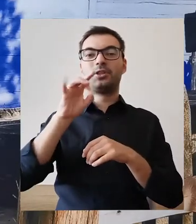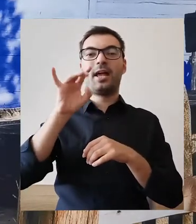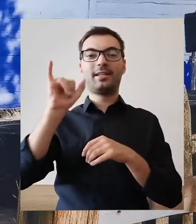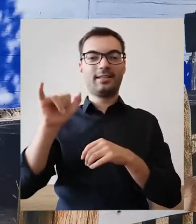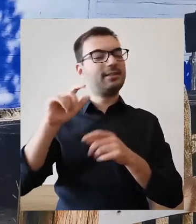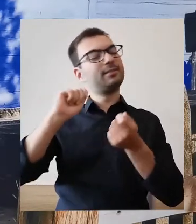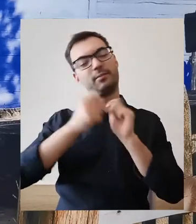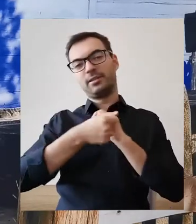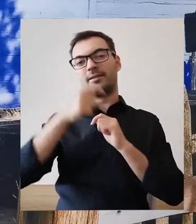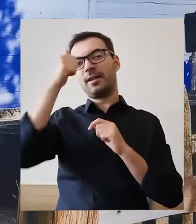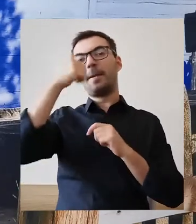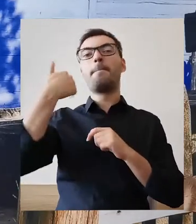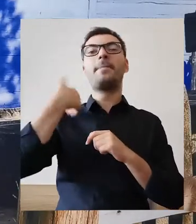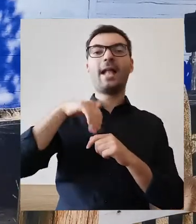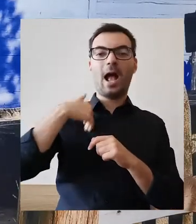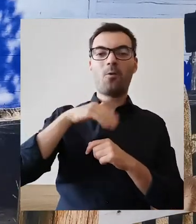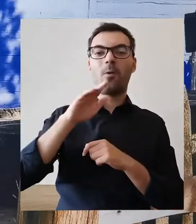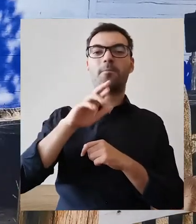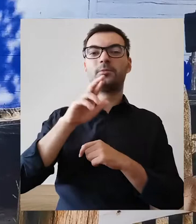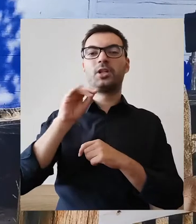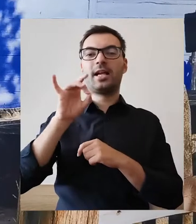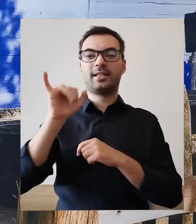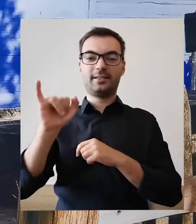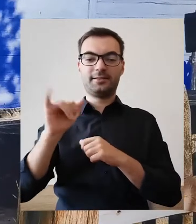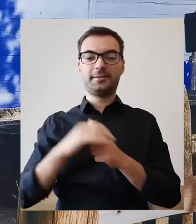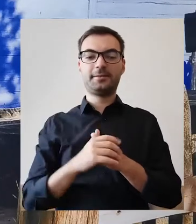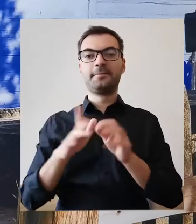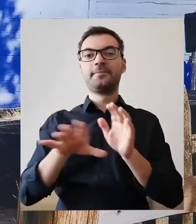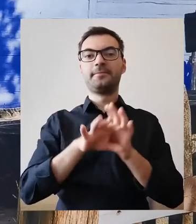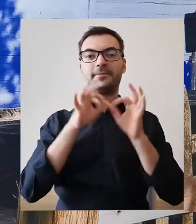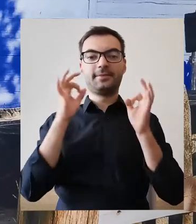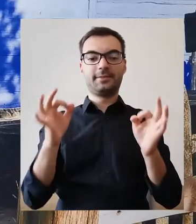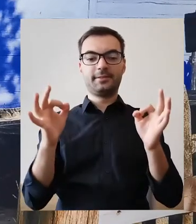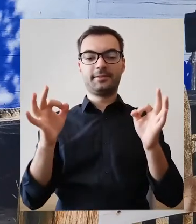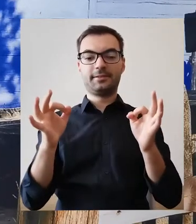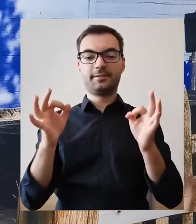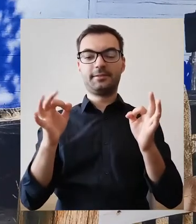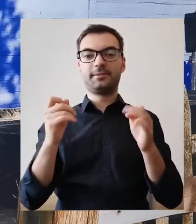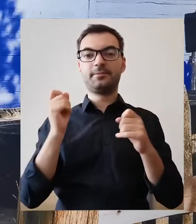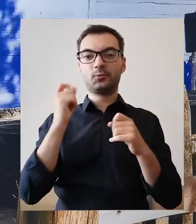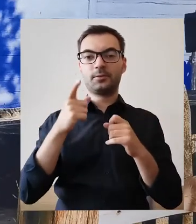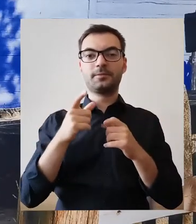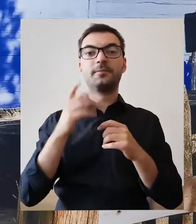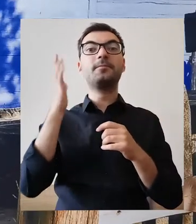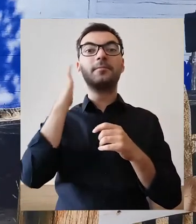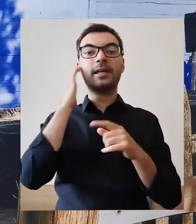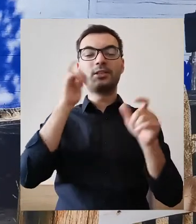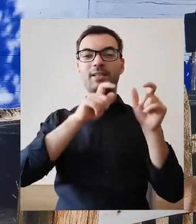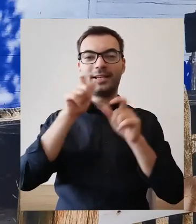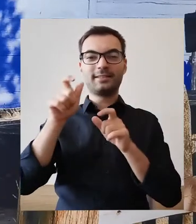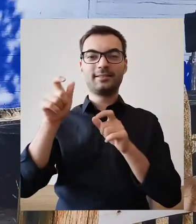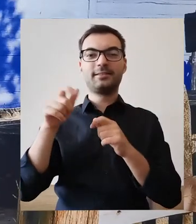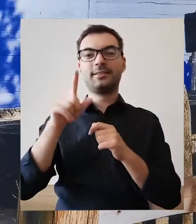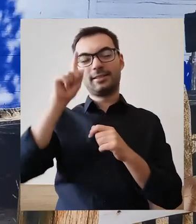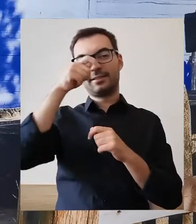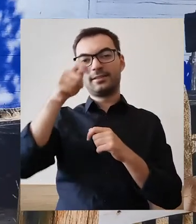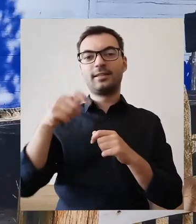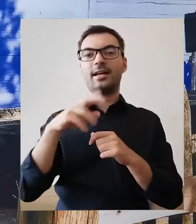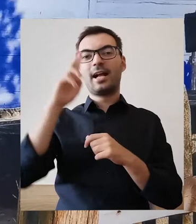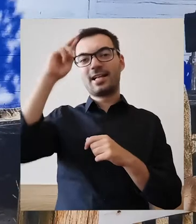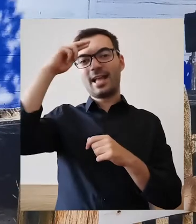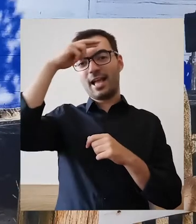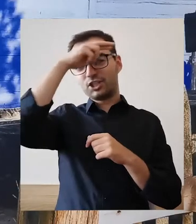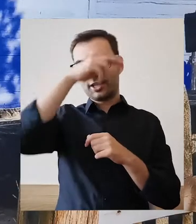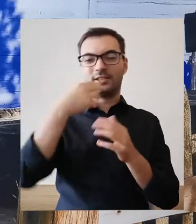te nazwy na biało brzegi a do dziś zdarza się że mieszkańców białobrzegów nazywa się game jamie